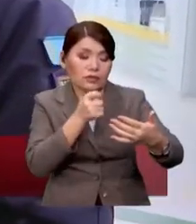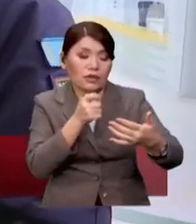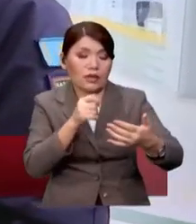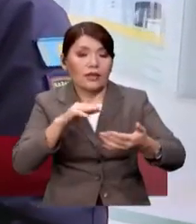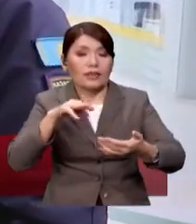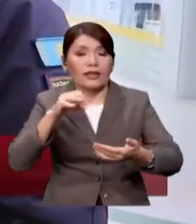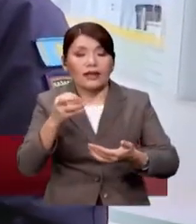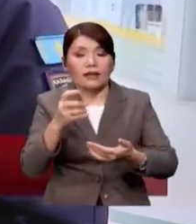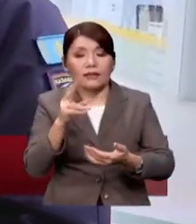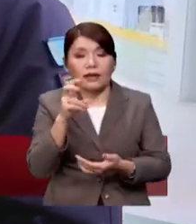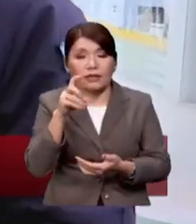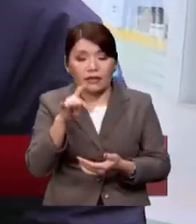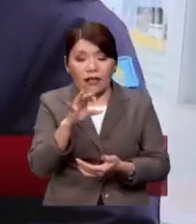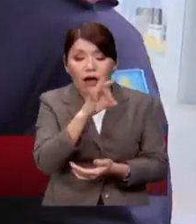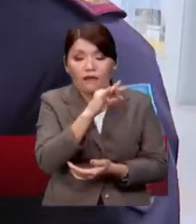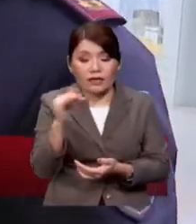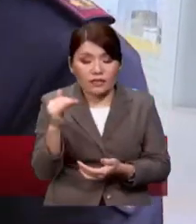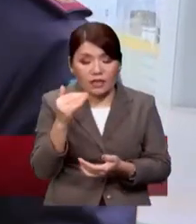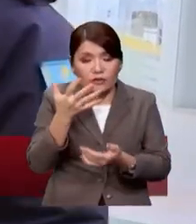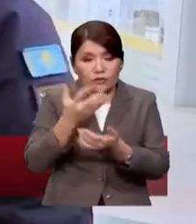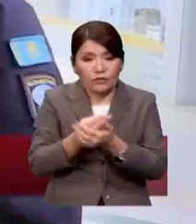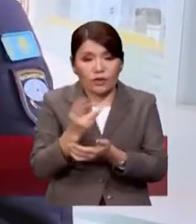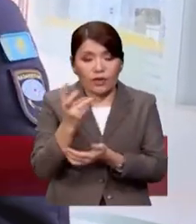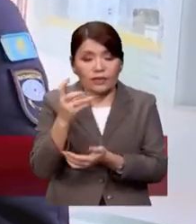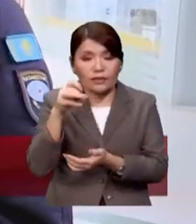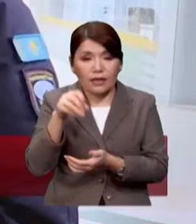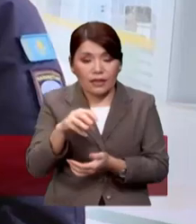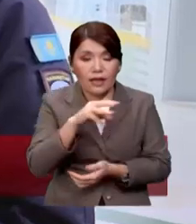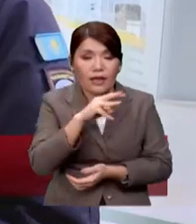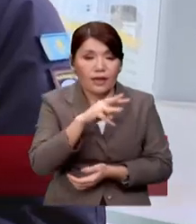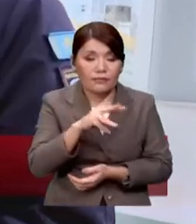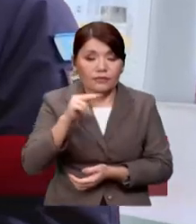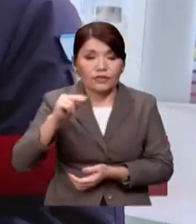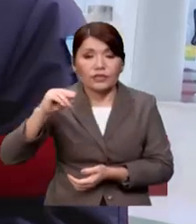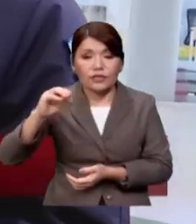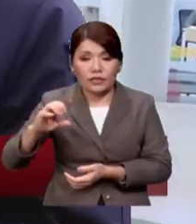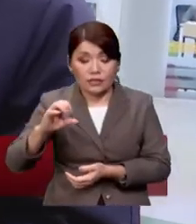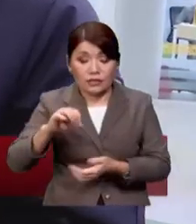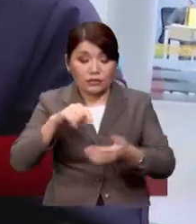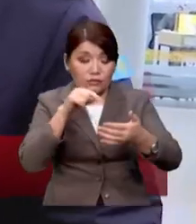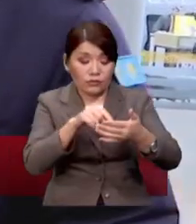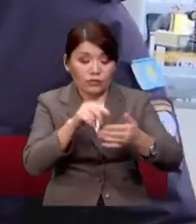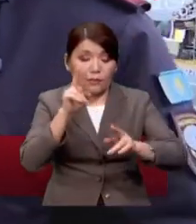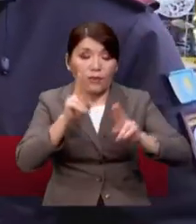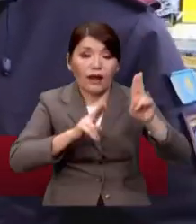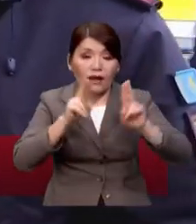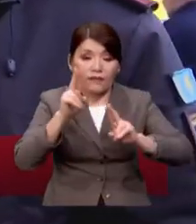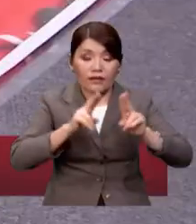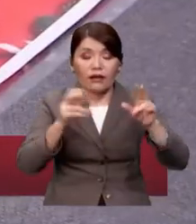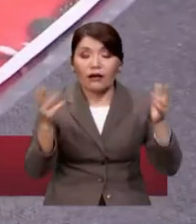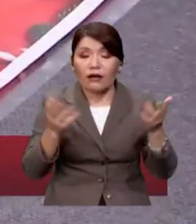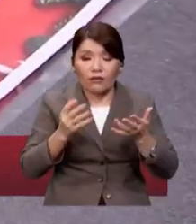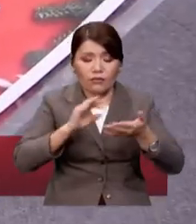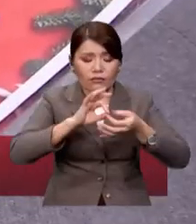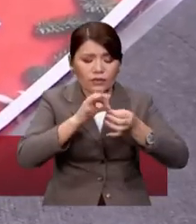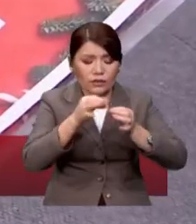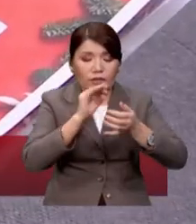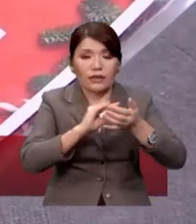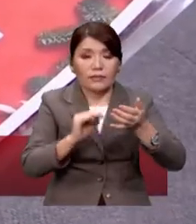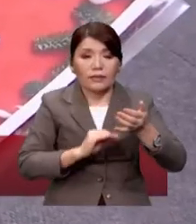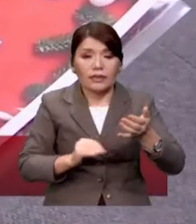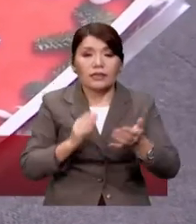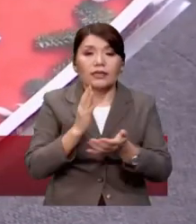телеграм-канал. Наш официальный канал – это МЧС. Тут все правила пожарной безопасности написаны. Вся